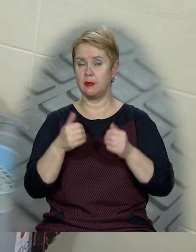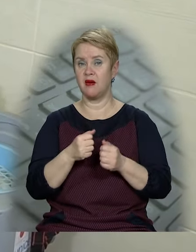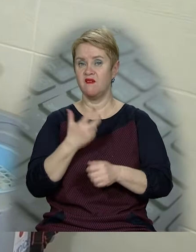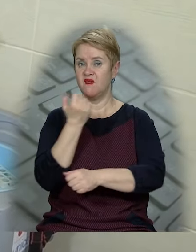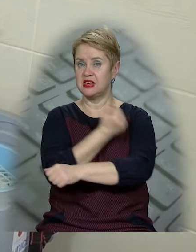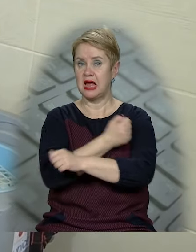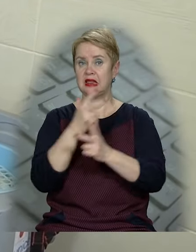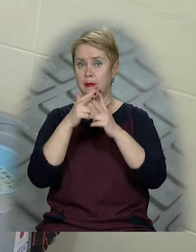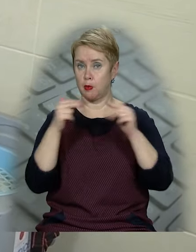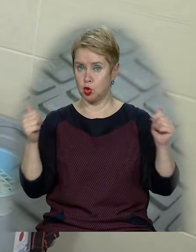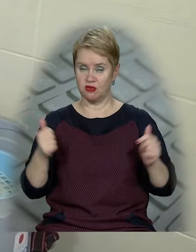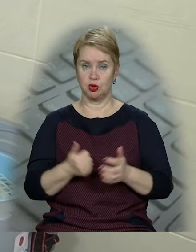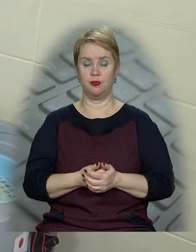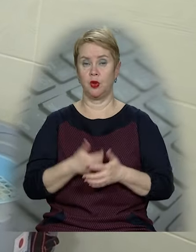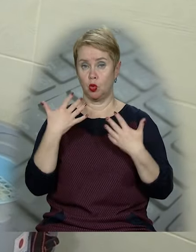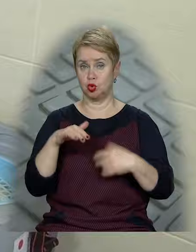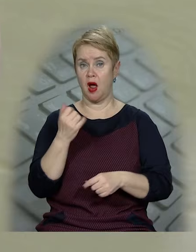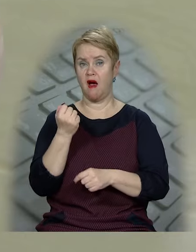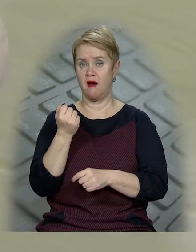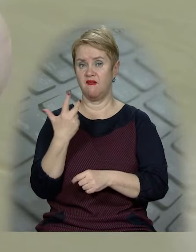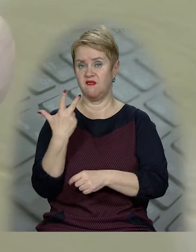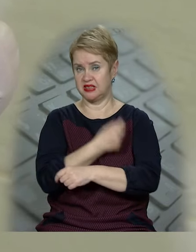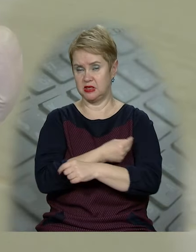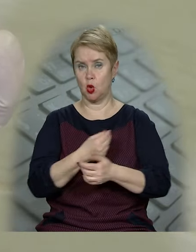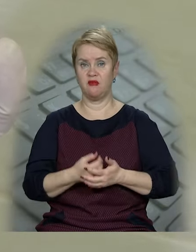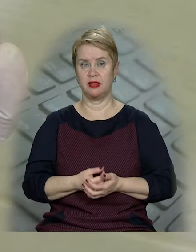вакцинації Дніпропетровщина. Уже вакциновано